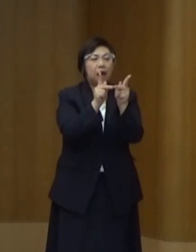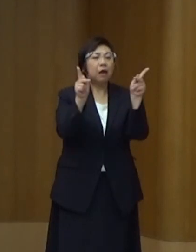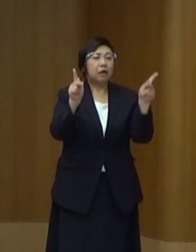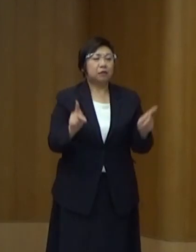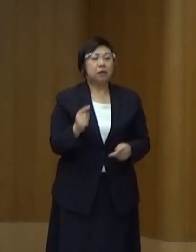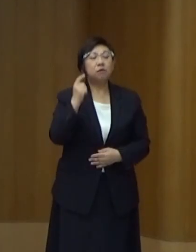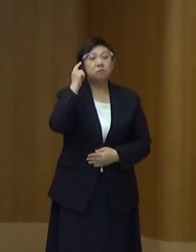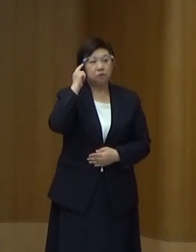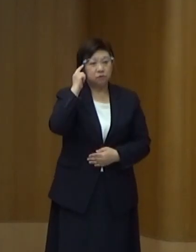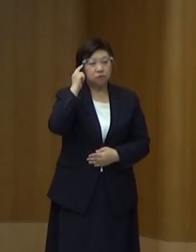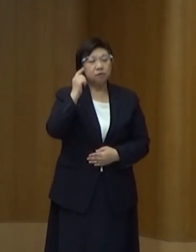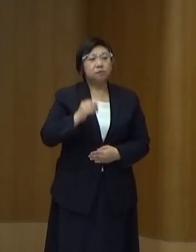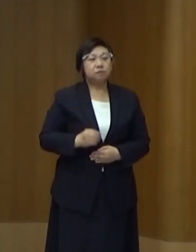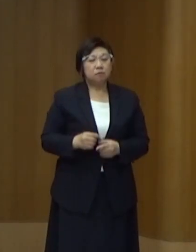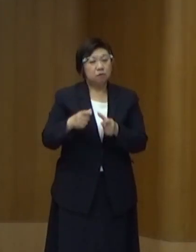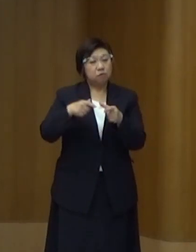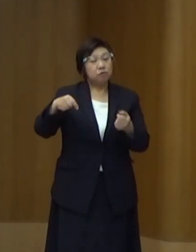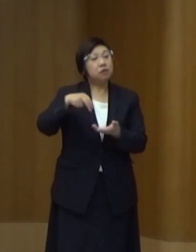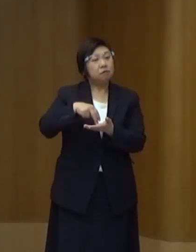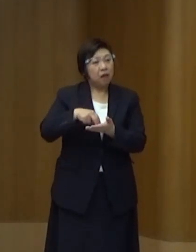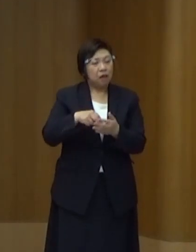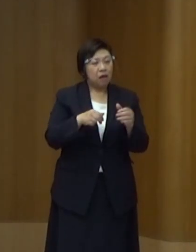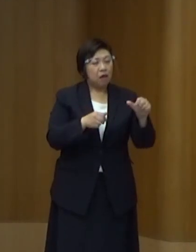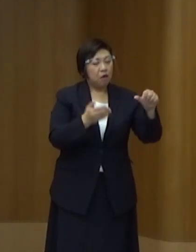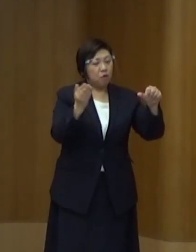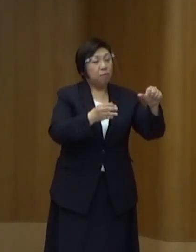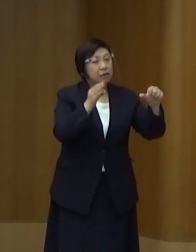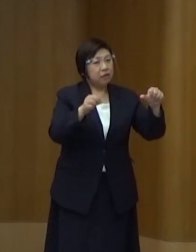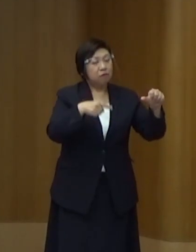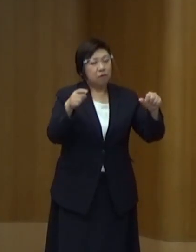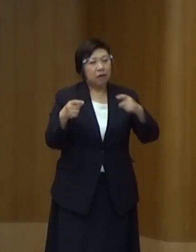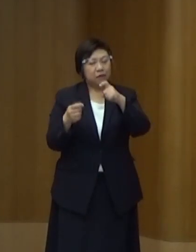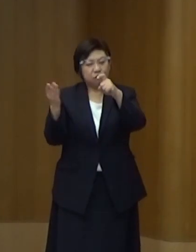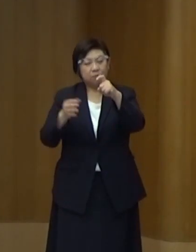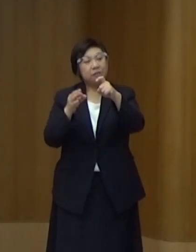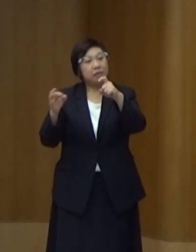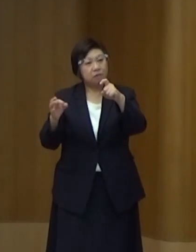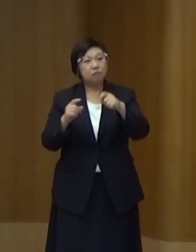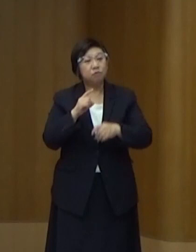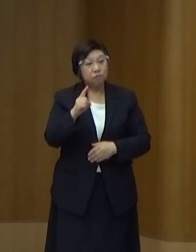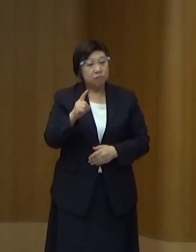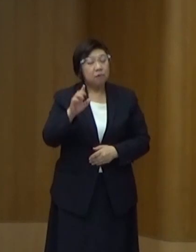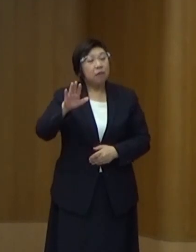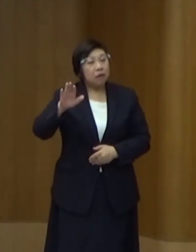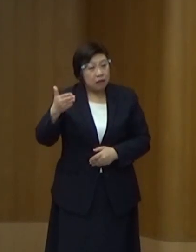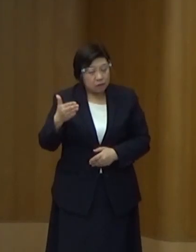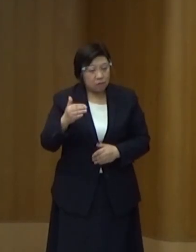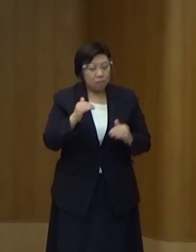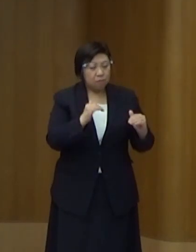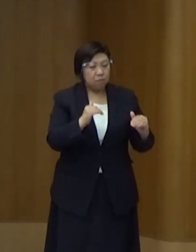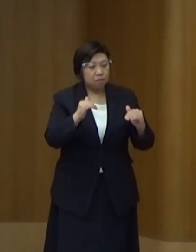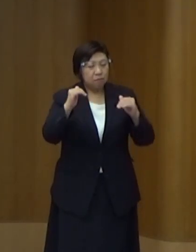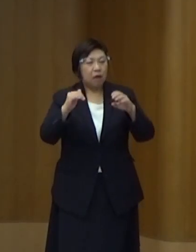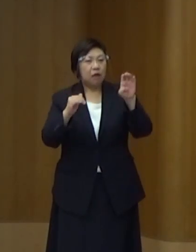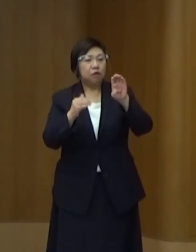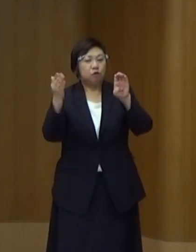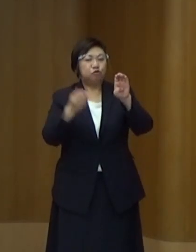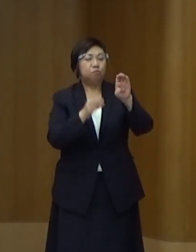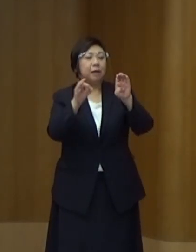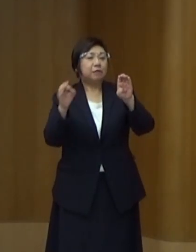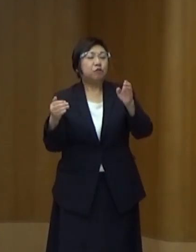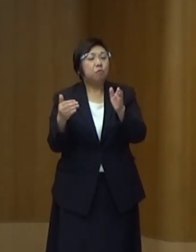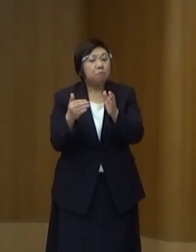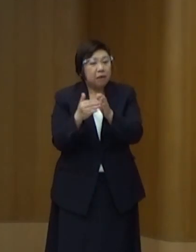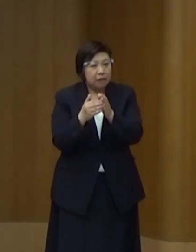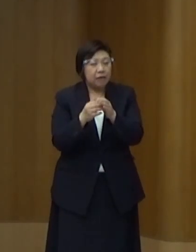国としては 5% から 10% と言っていたものを段階的に 40% まで高めていきたいということ